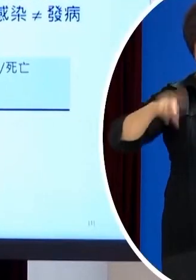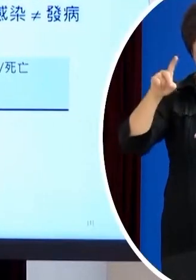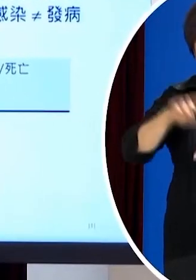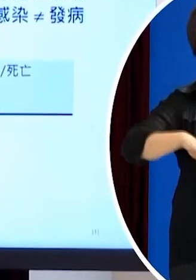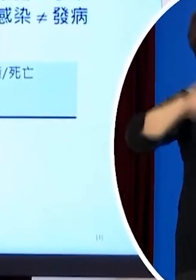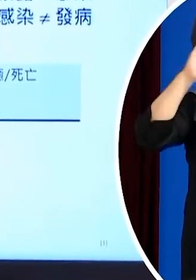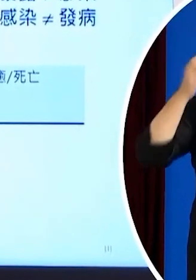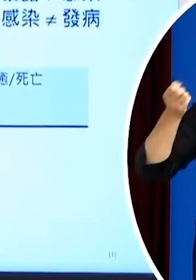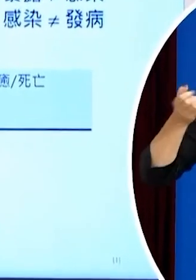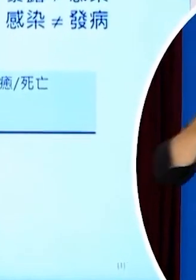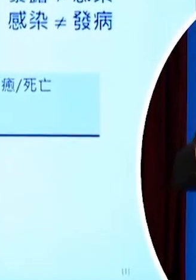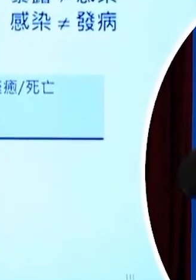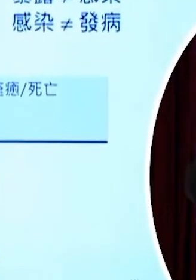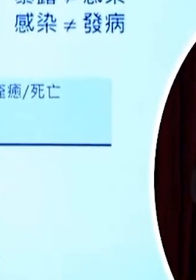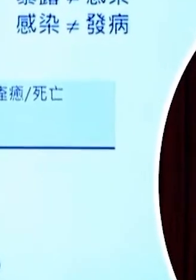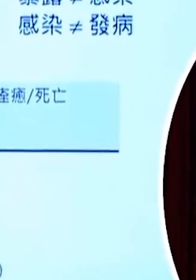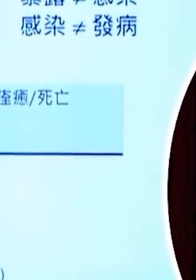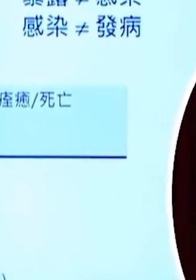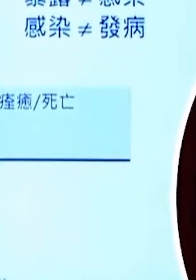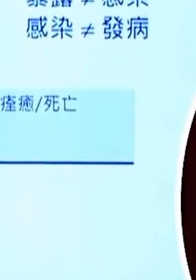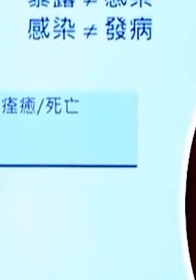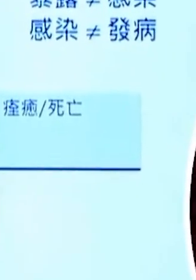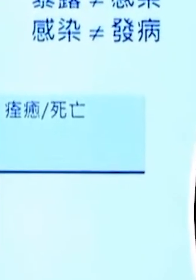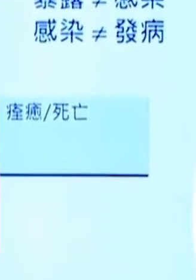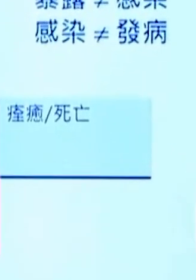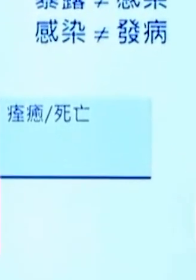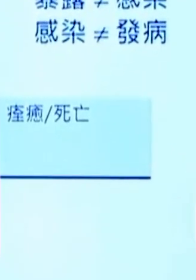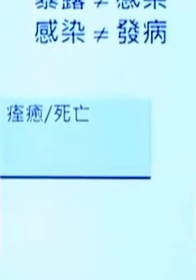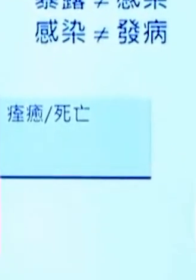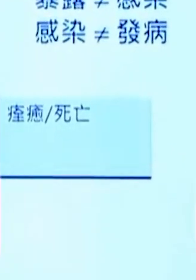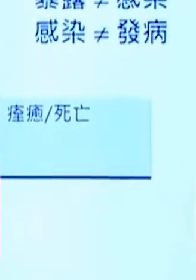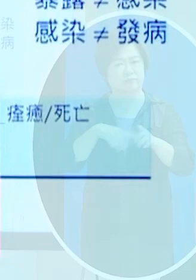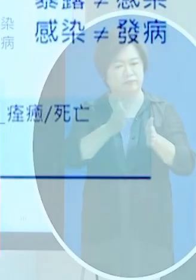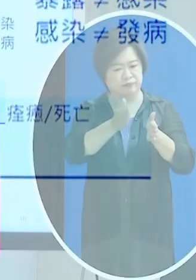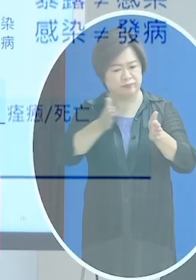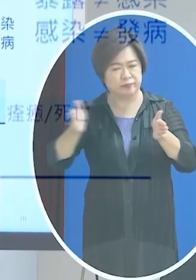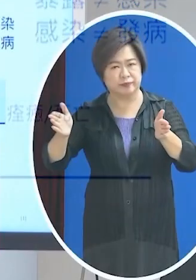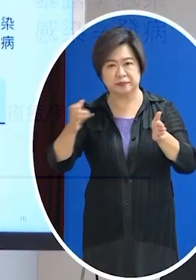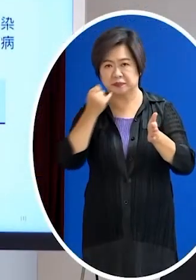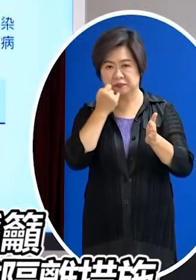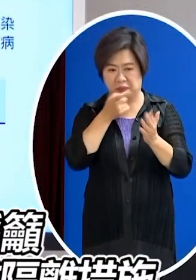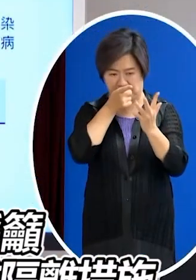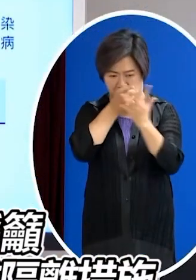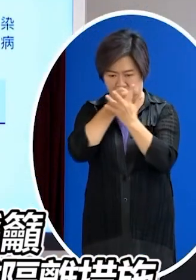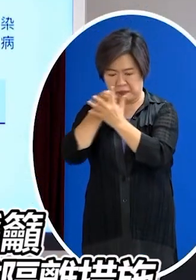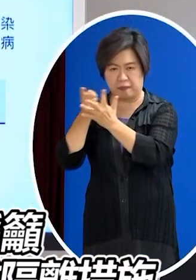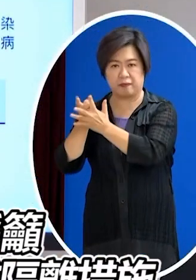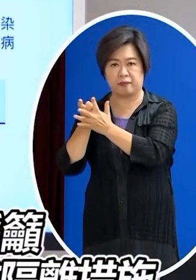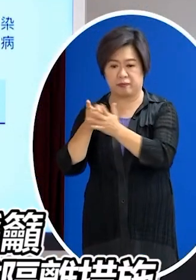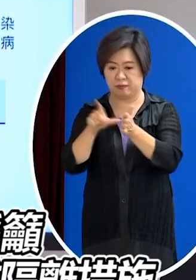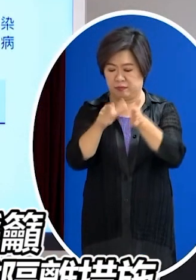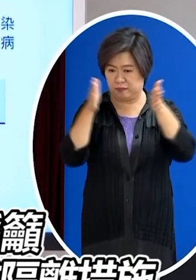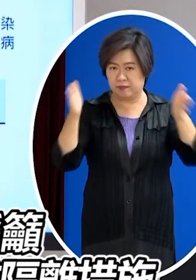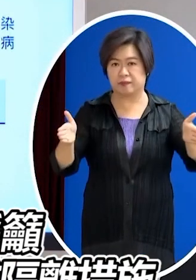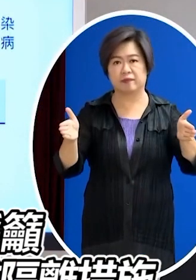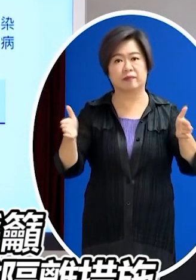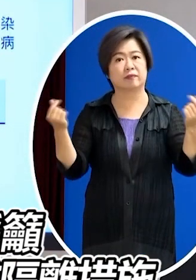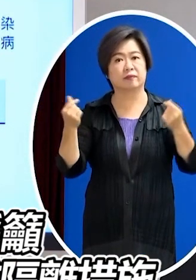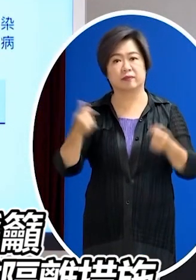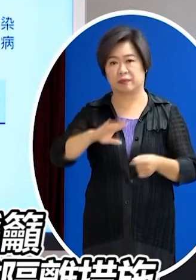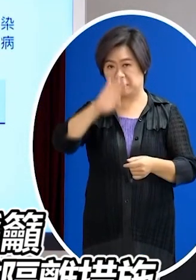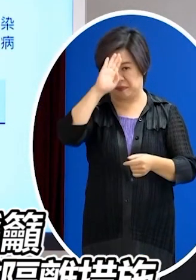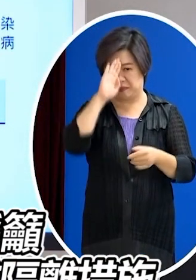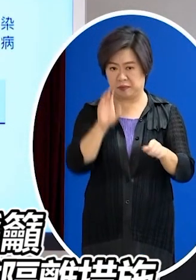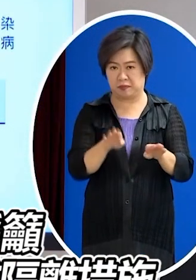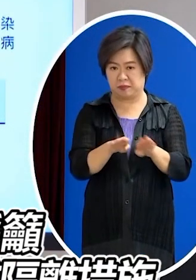起他会到有一个发病的时候，然后再有症状的时候，能够验得到的大概就是说从他发